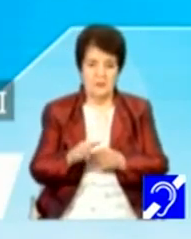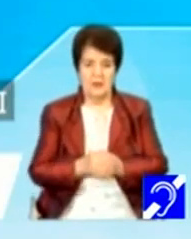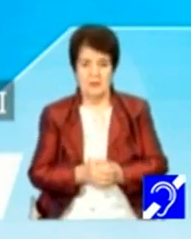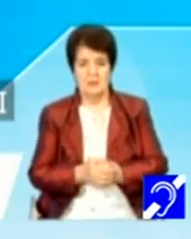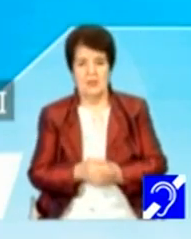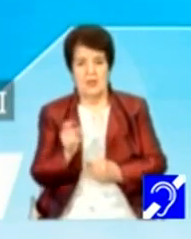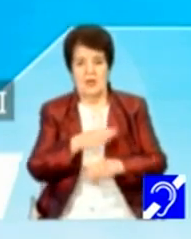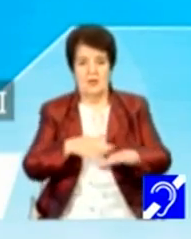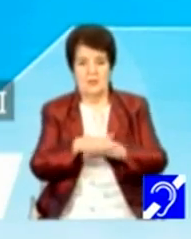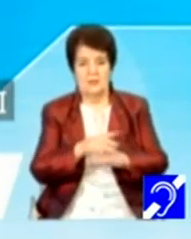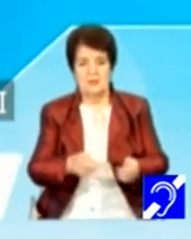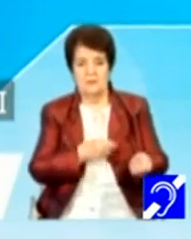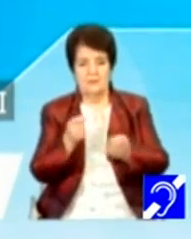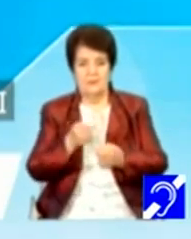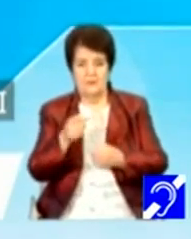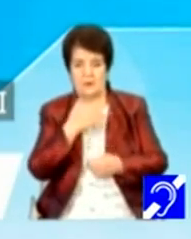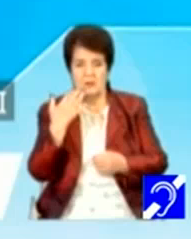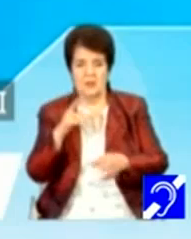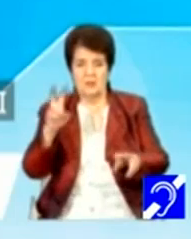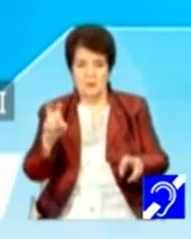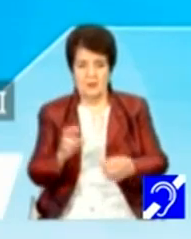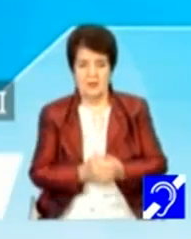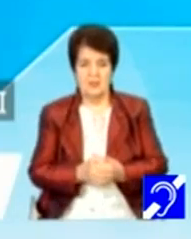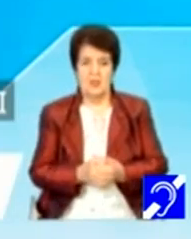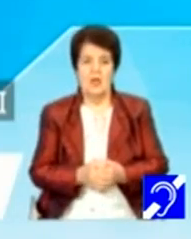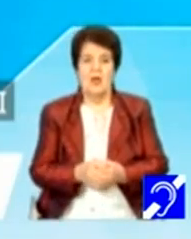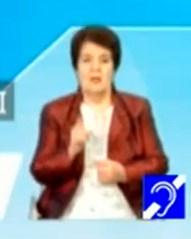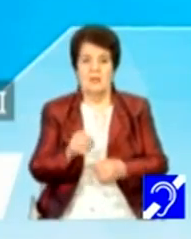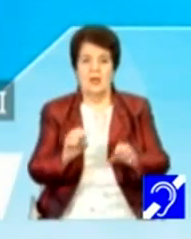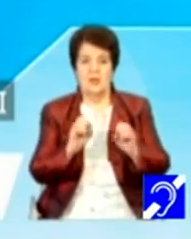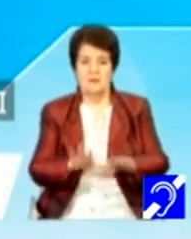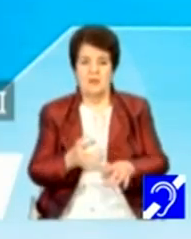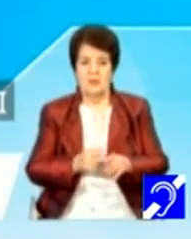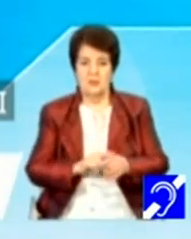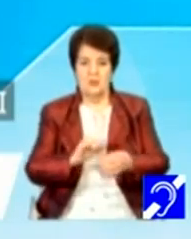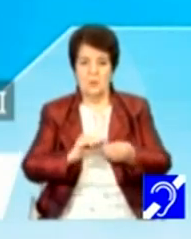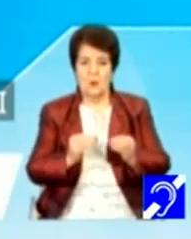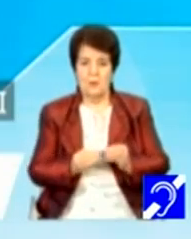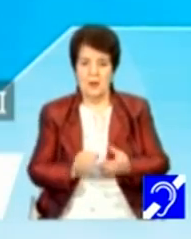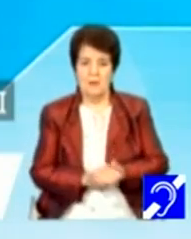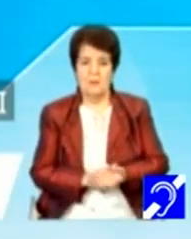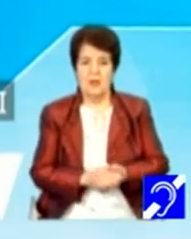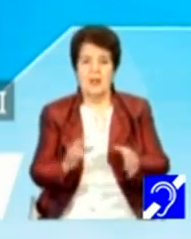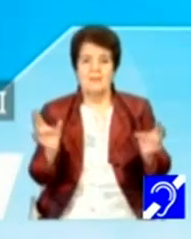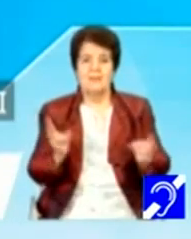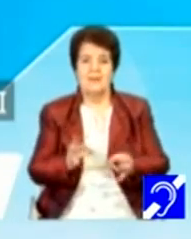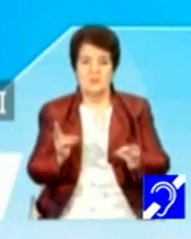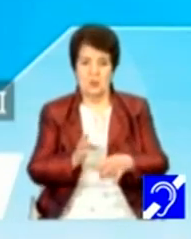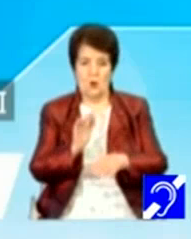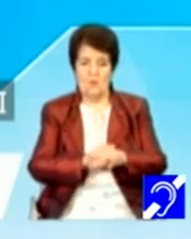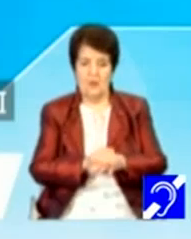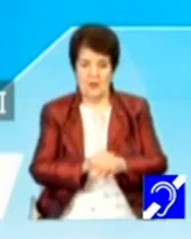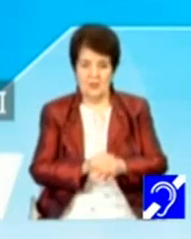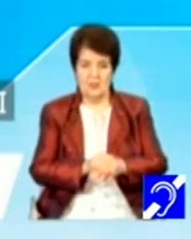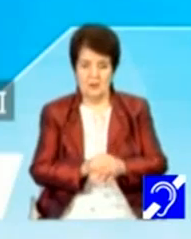scos în spațiu public diferite subiecte le-am scos, dar întotdeauna rezolvarea acestor probleme necesita un factor